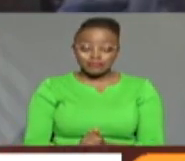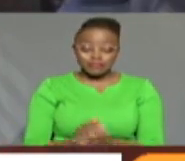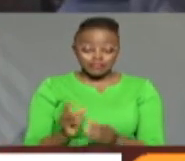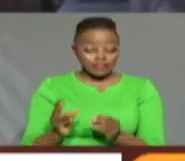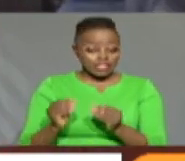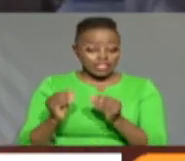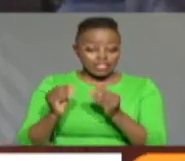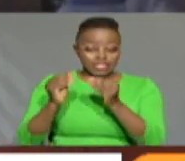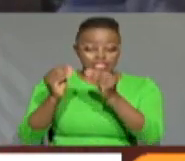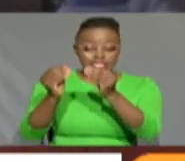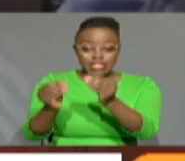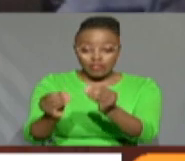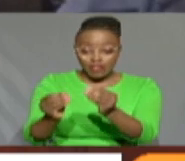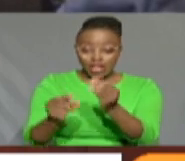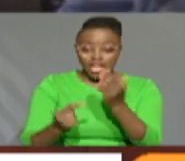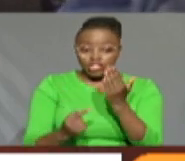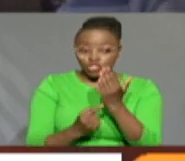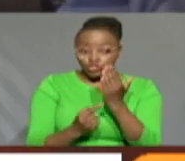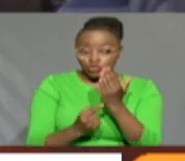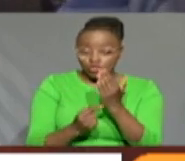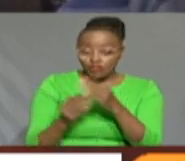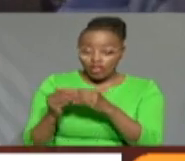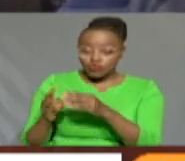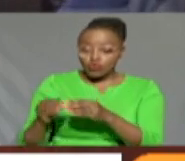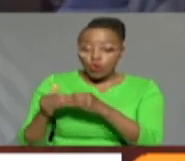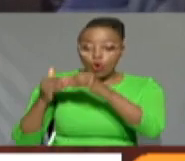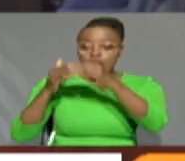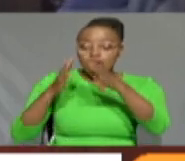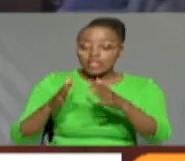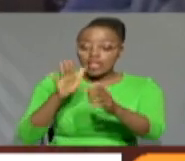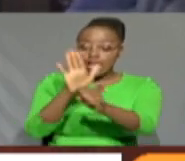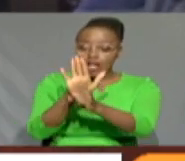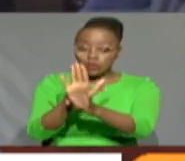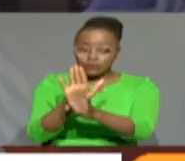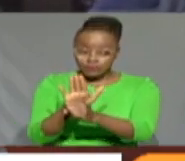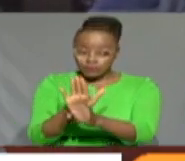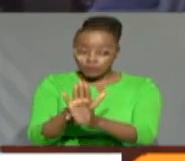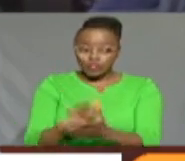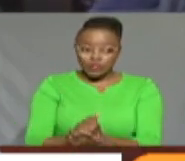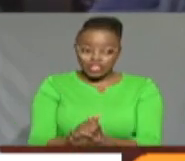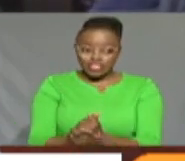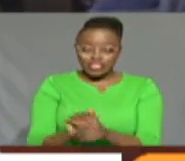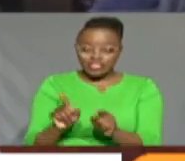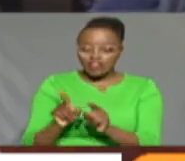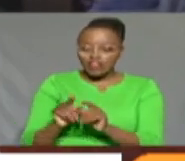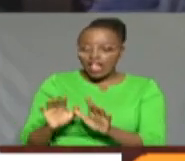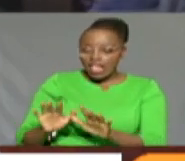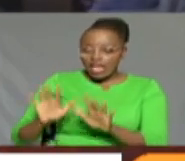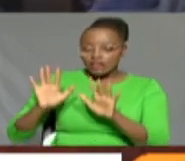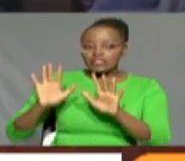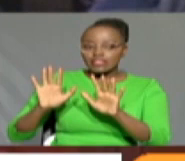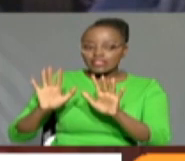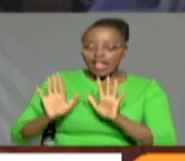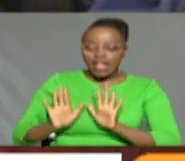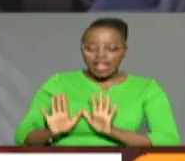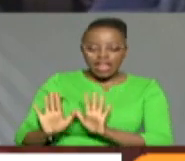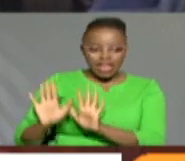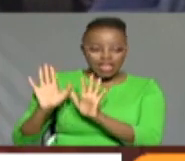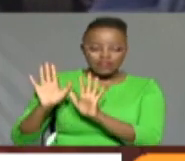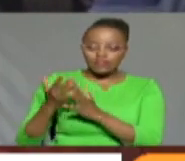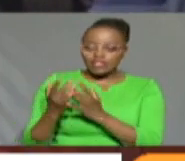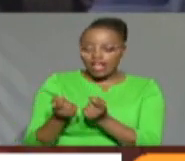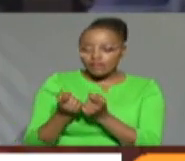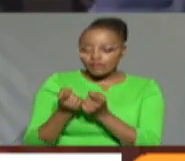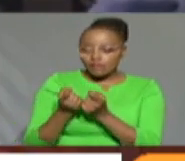amepeana kamusi kwa kiongozi ya walio wengi na amewacha kiongozi ya